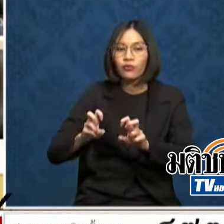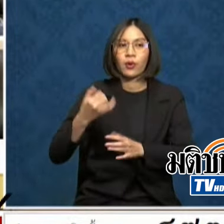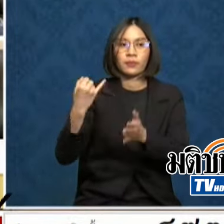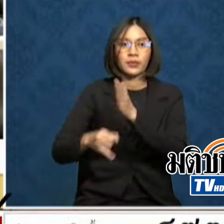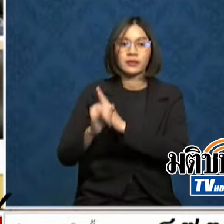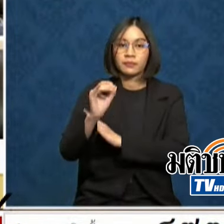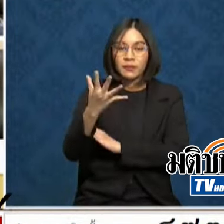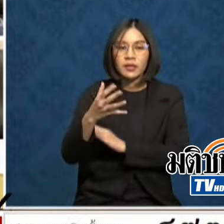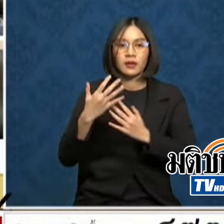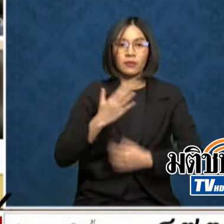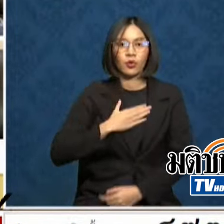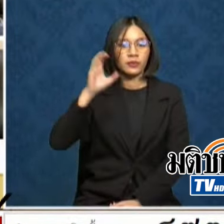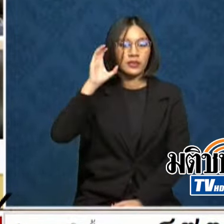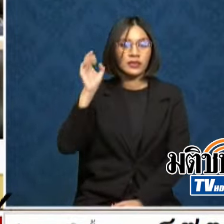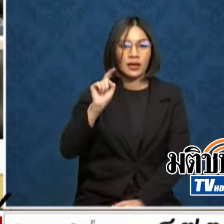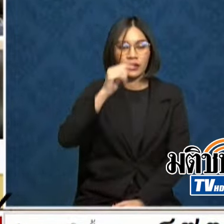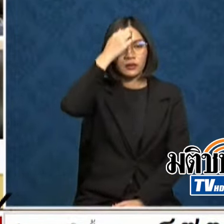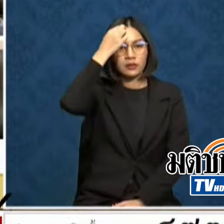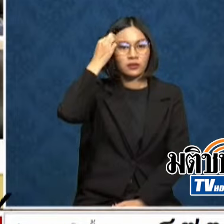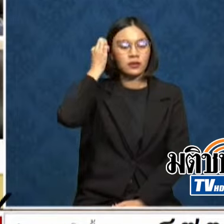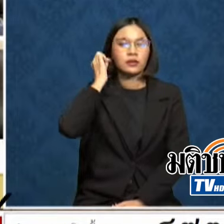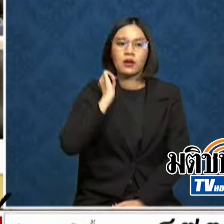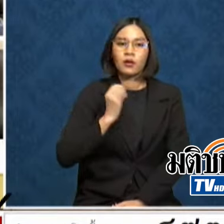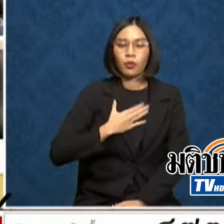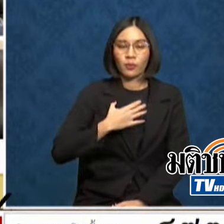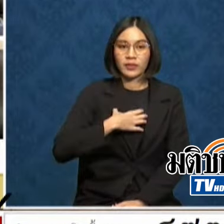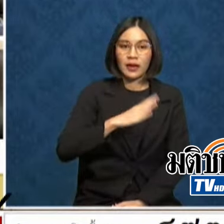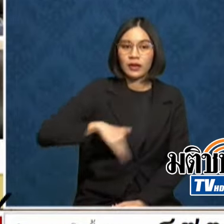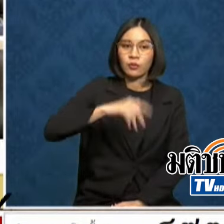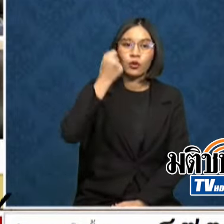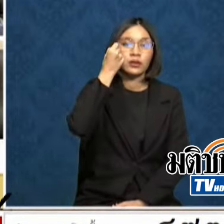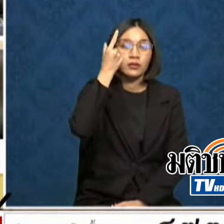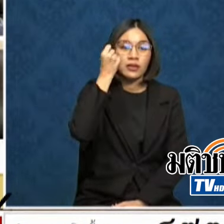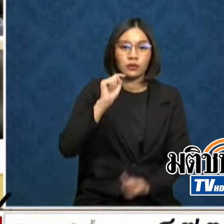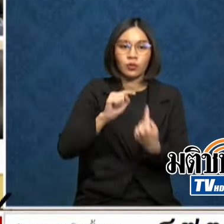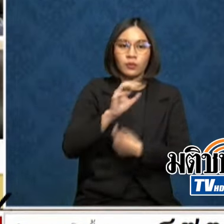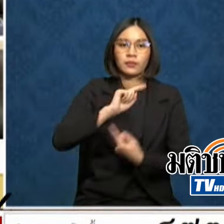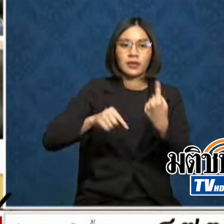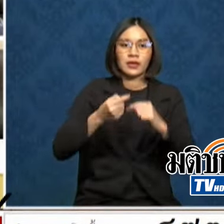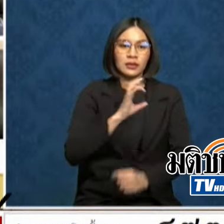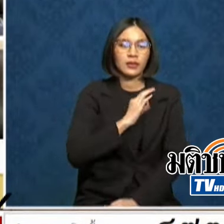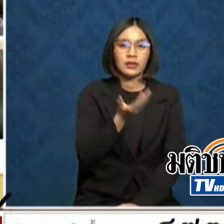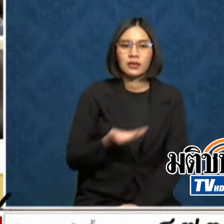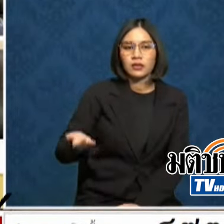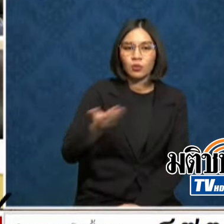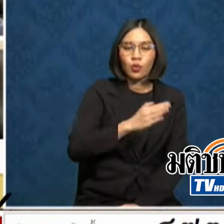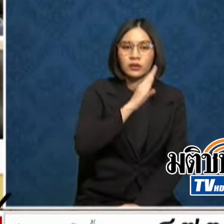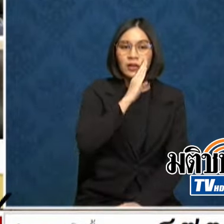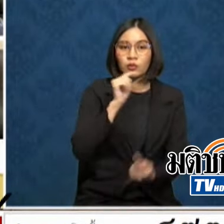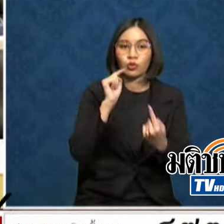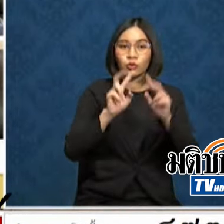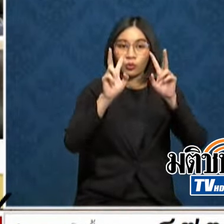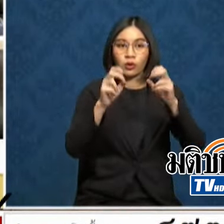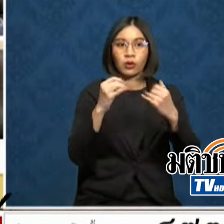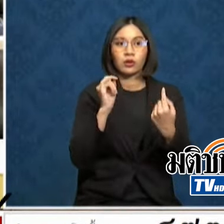ของเขาแล้วก็ผมเชื่อว่าเรื่องนี้นะครับผม อยากทำความเข้าใจกับเพื่อนสมาชิกในสภาแห่งนี้หากเรื่องนี้เข้าสู่ย